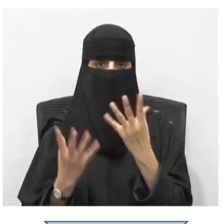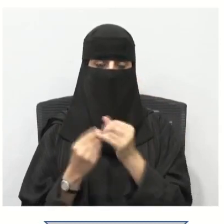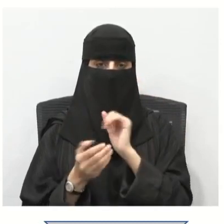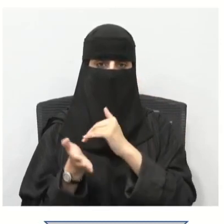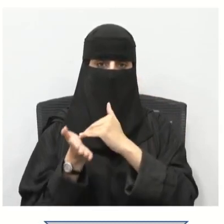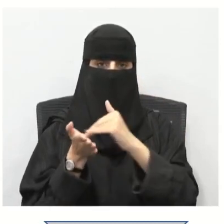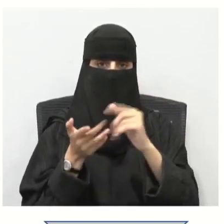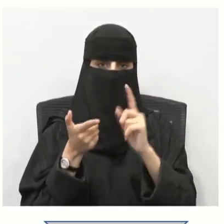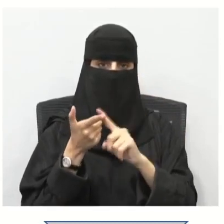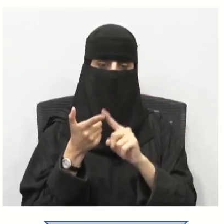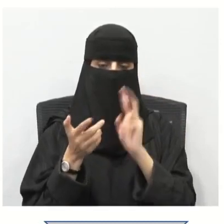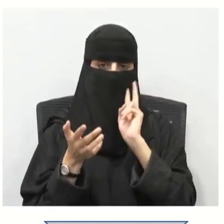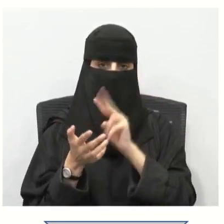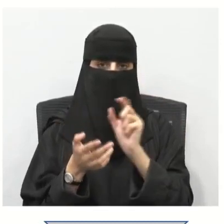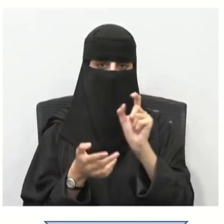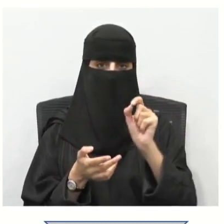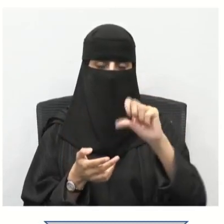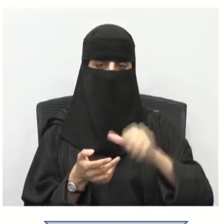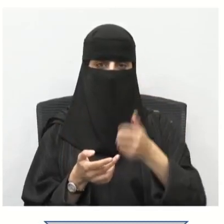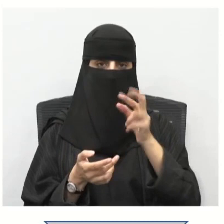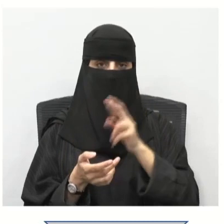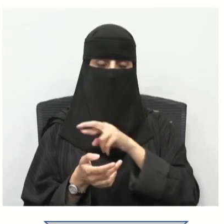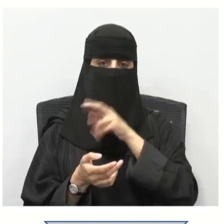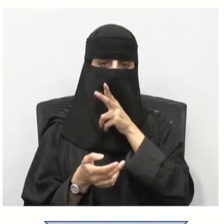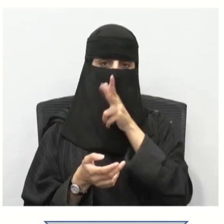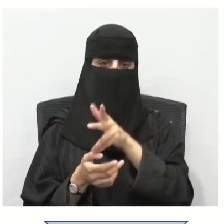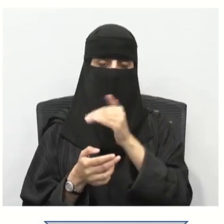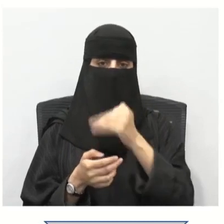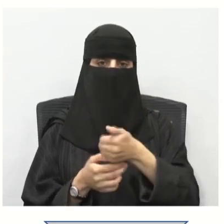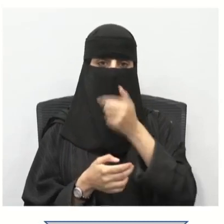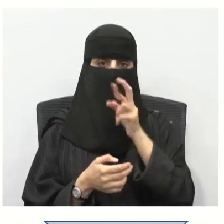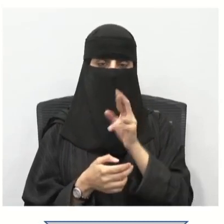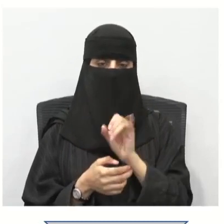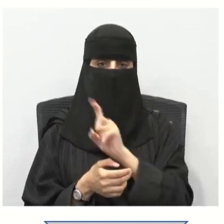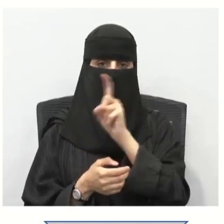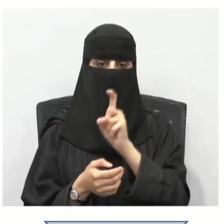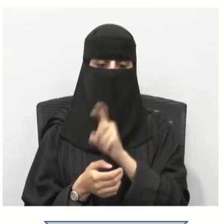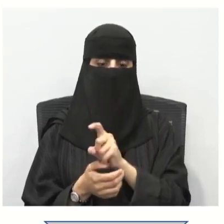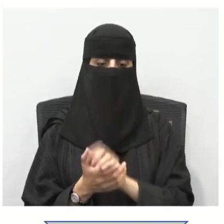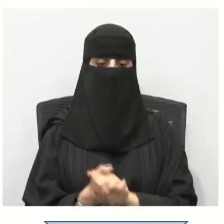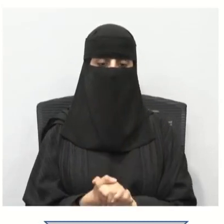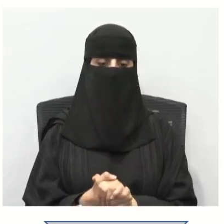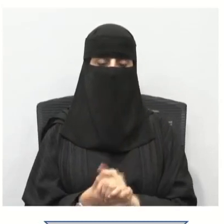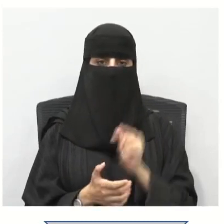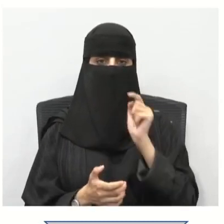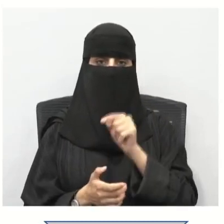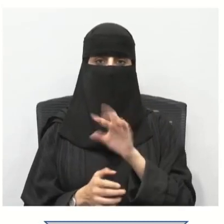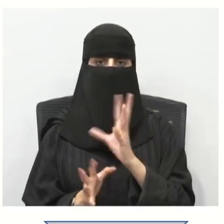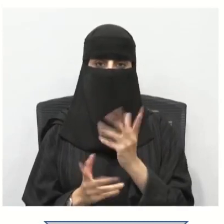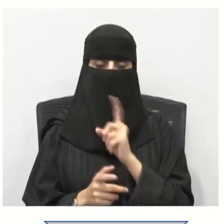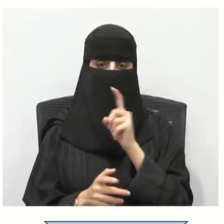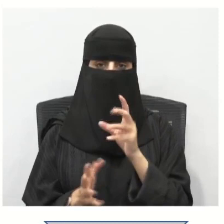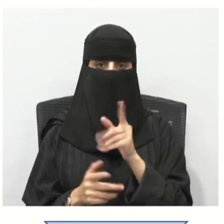السطر التالي نجد بان فواز يقول لحازم سؤال وهذا السؤال هل